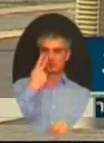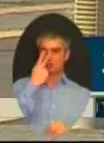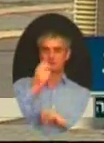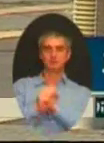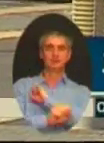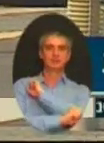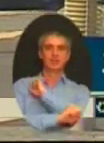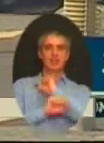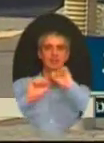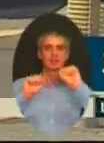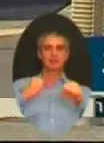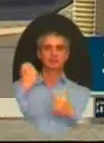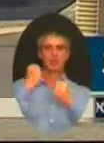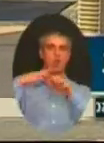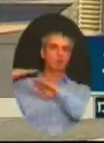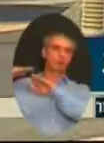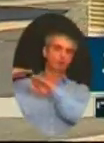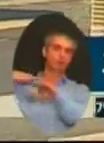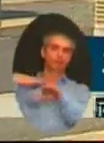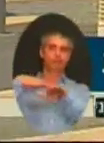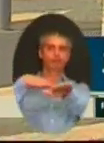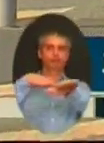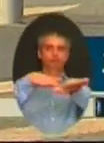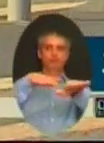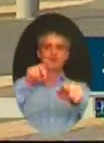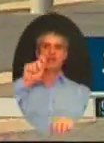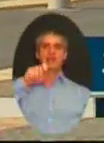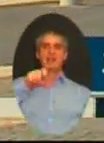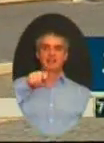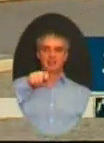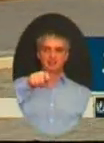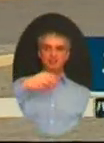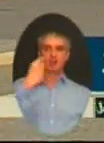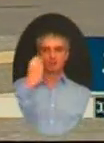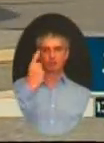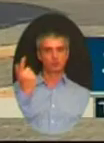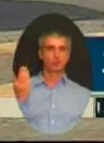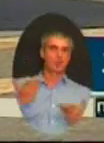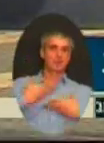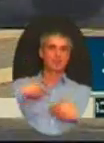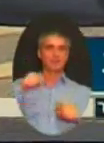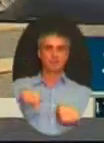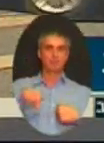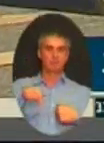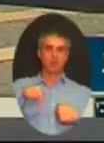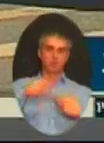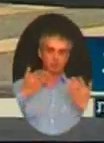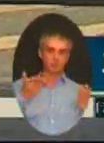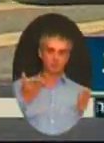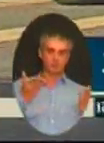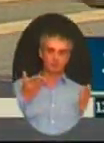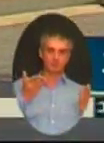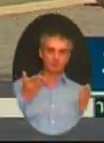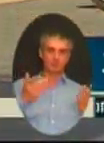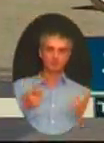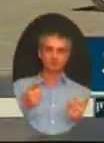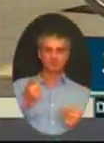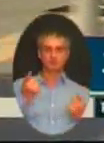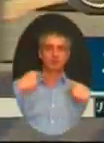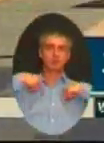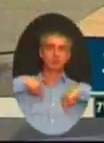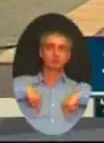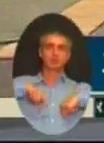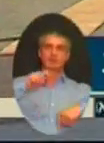את סגן הנשיא, את המכונית, נכנסת אל רחבת הכנסת, ועוד מעט הוא יתקבל כאן על ידי יושב